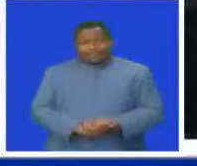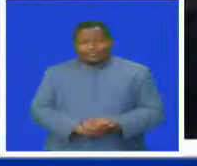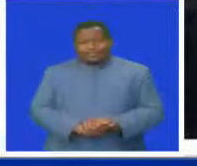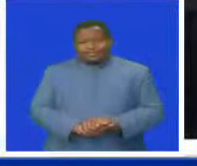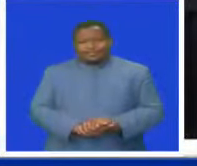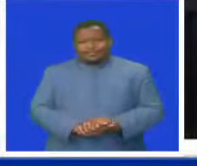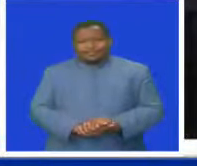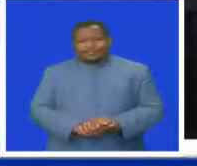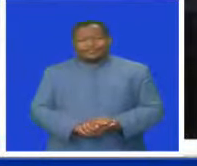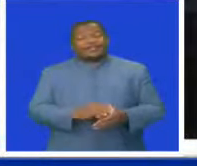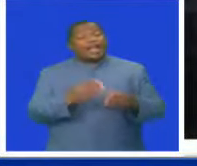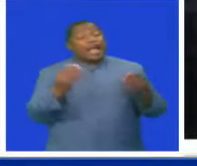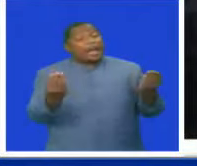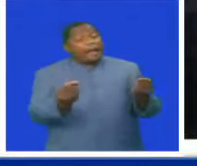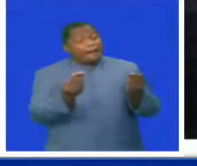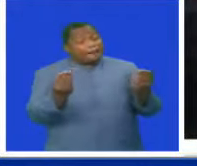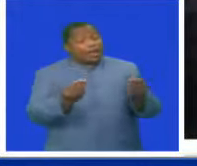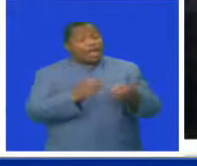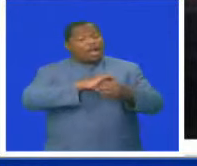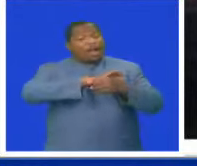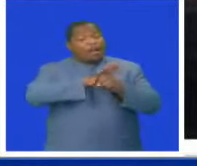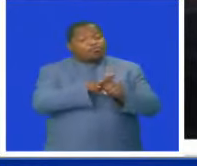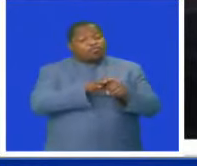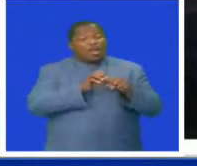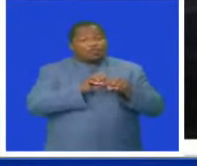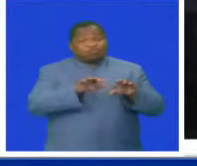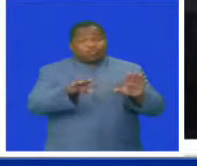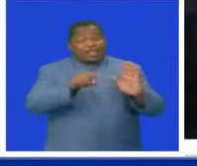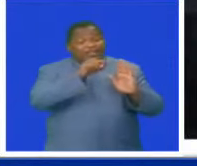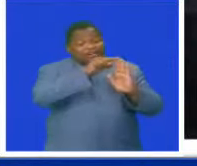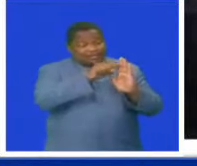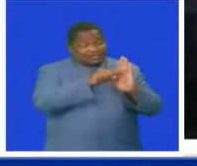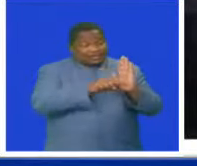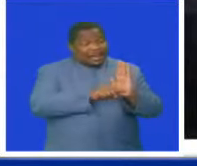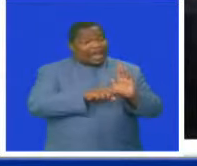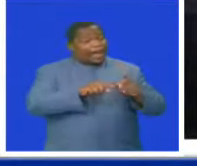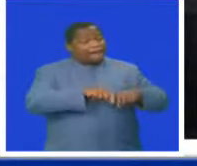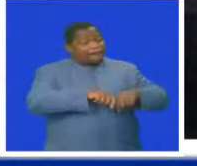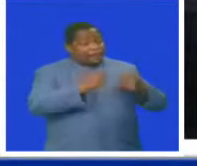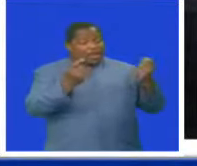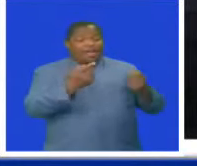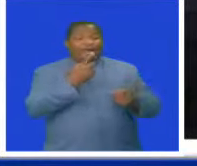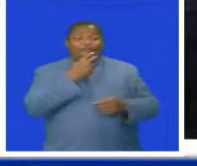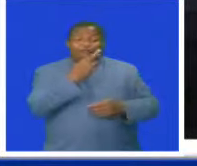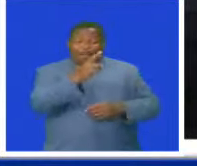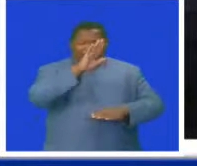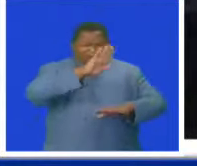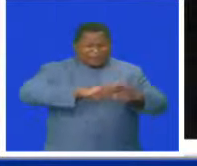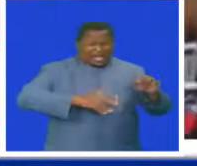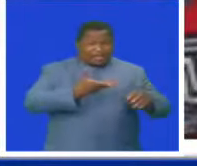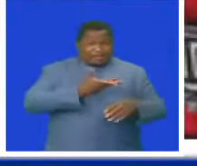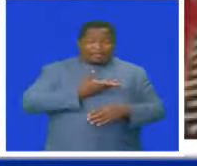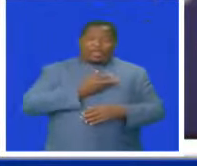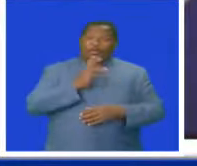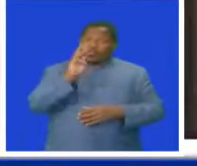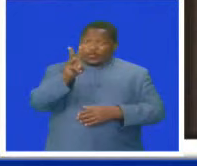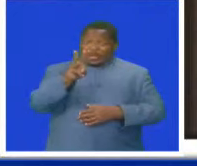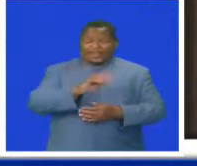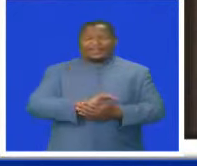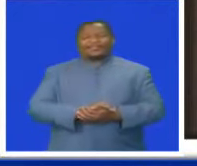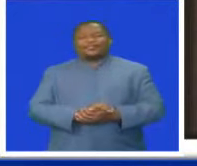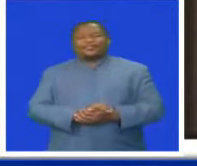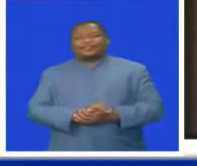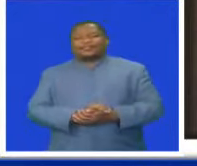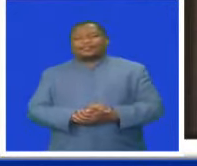Nalo lahle emhlane kubantu kanye namabhizinisi langawuhloniphi umthetho wekuvikela umkhuhlane COVID-19.